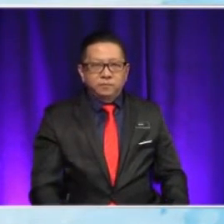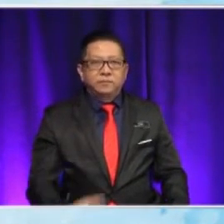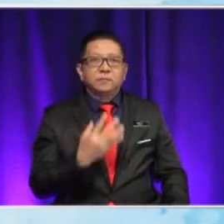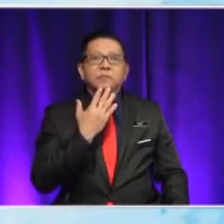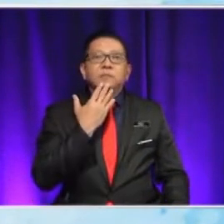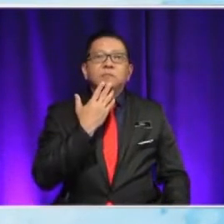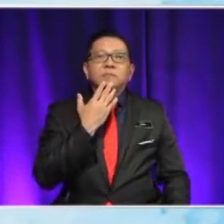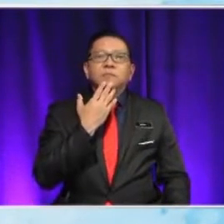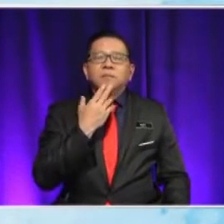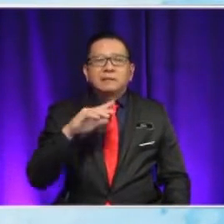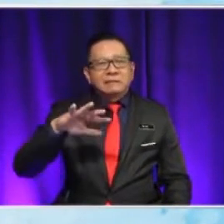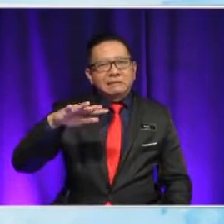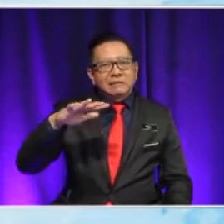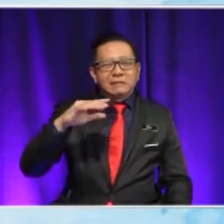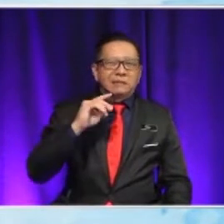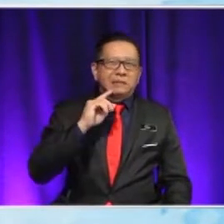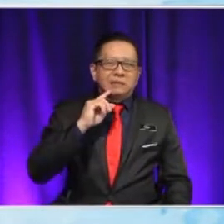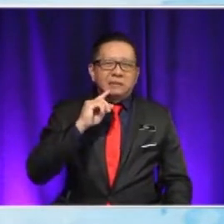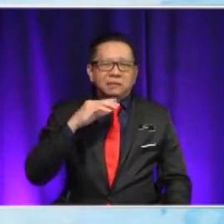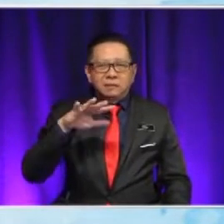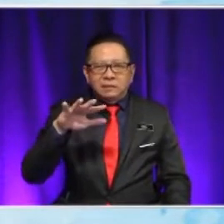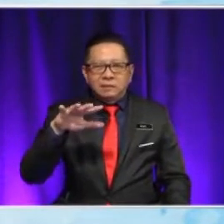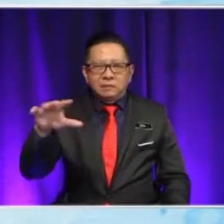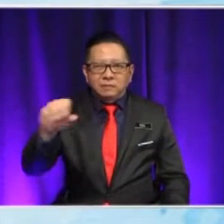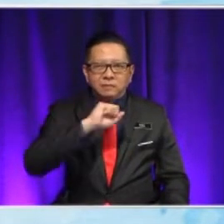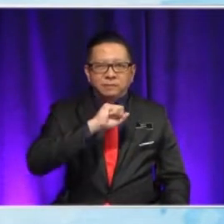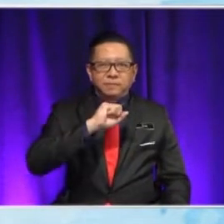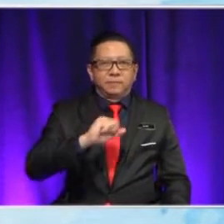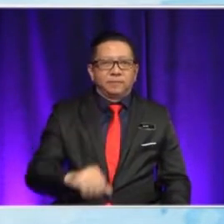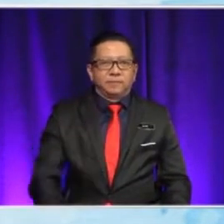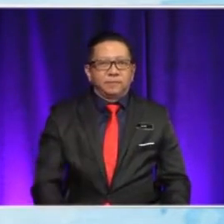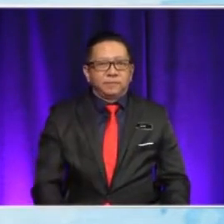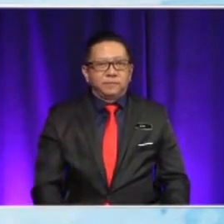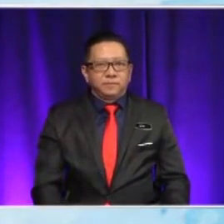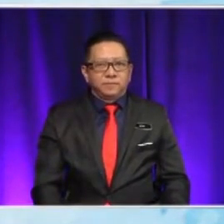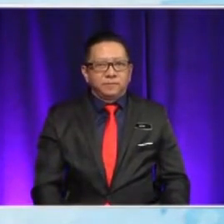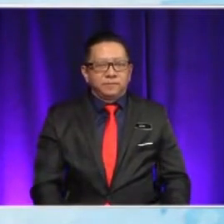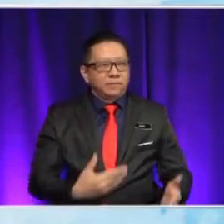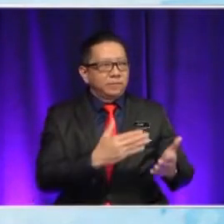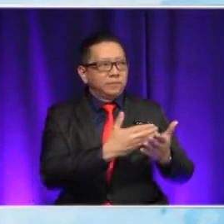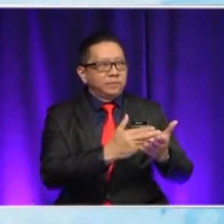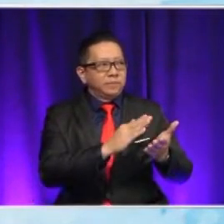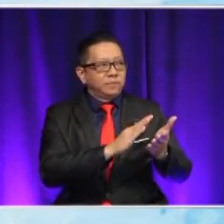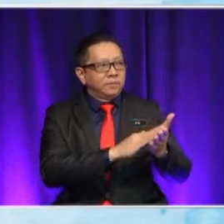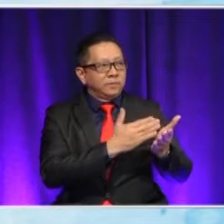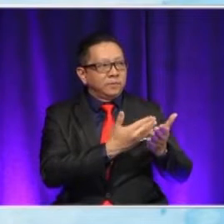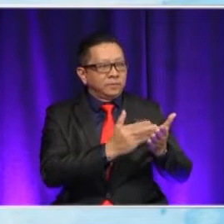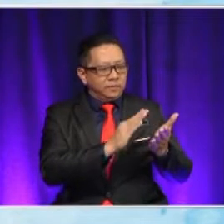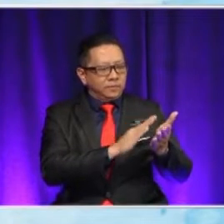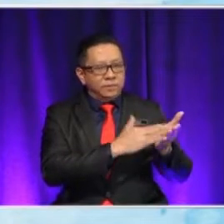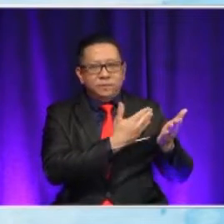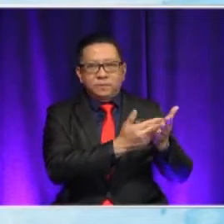ambil warna yang paling cair nih ah Aceh hewan yang paling cair dulu game